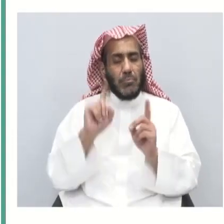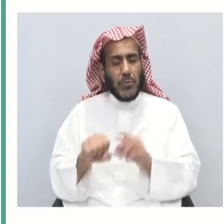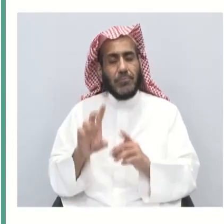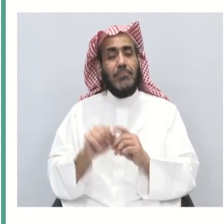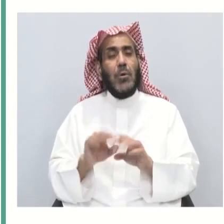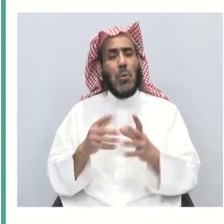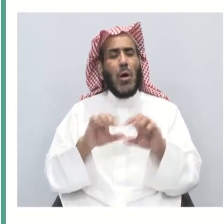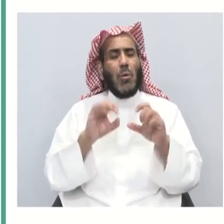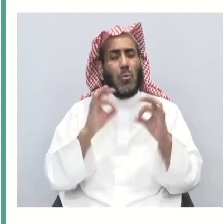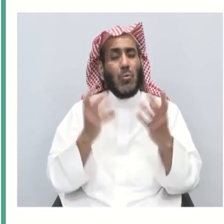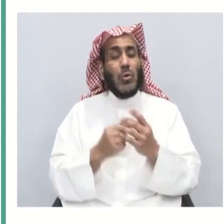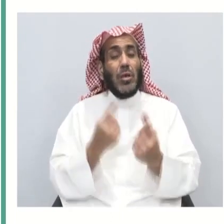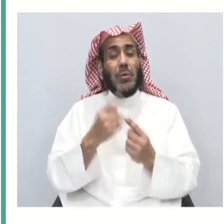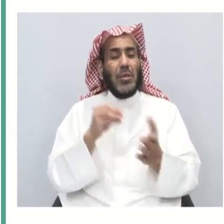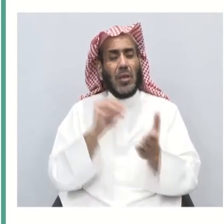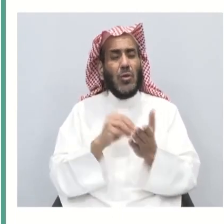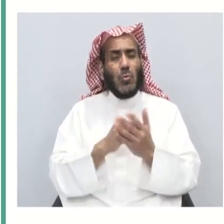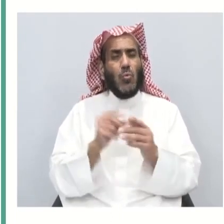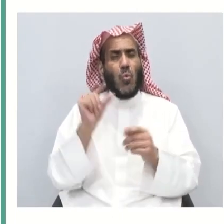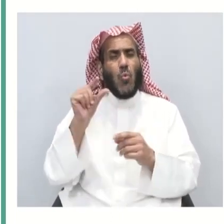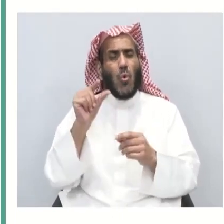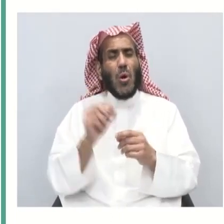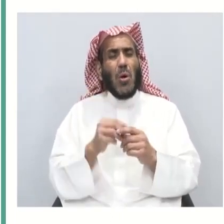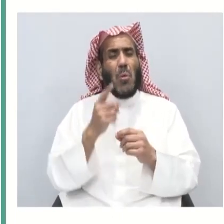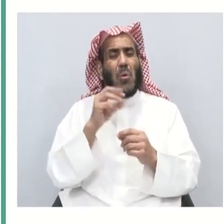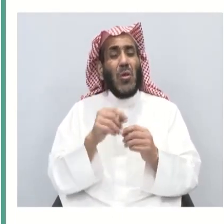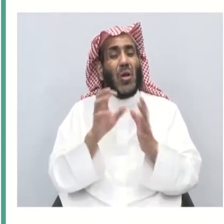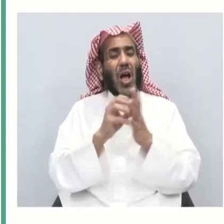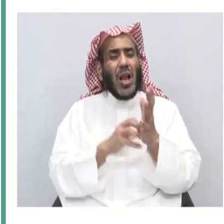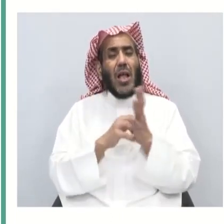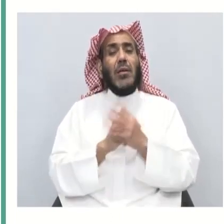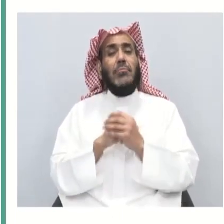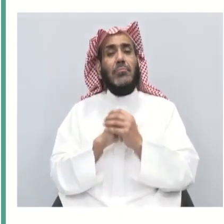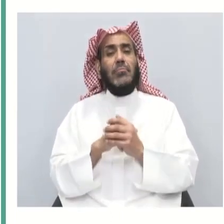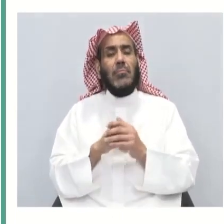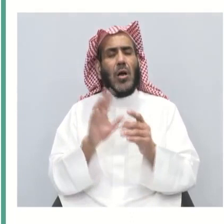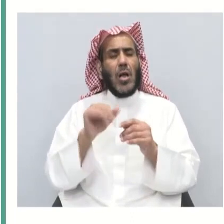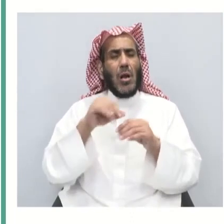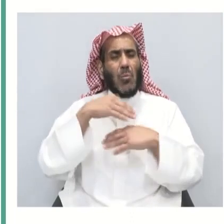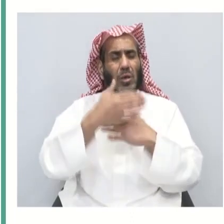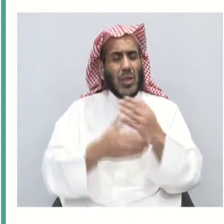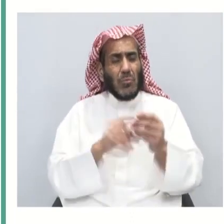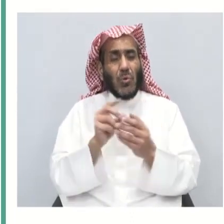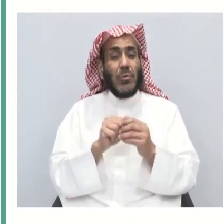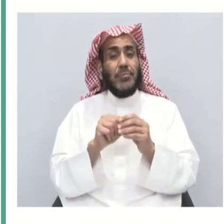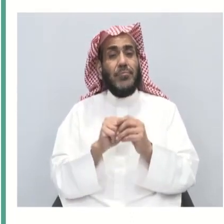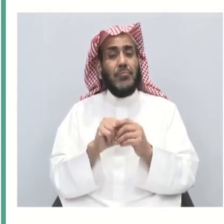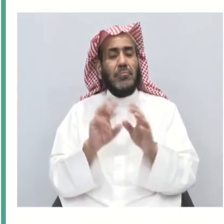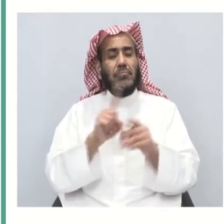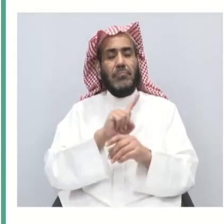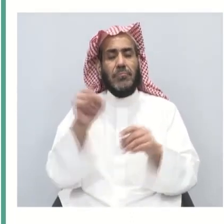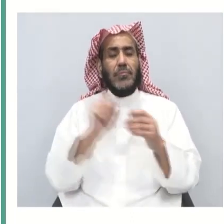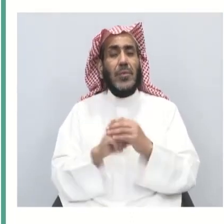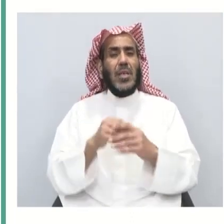ما مجموعة النباتات التي يبلغ سمكها بضع خلايا؟ هل هي المغطاة البذور؟ لا،